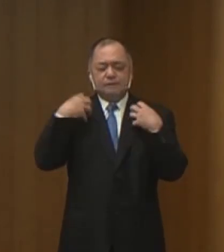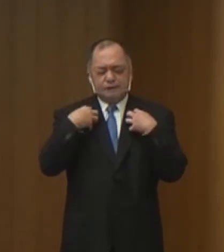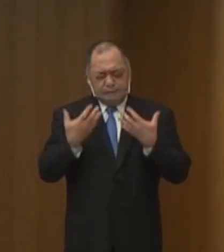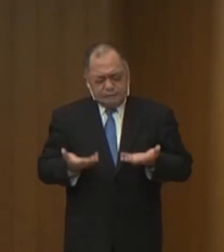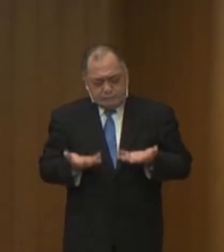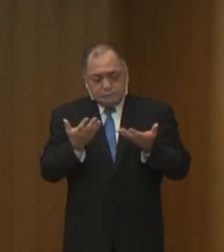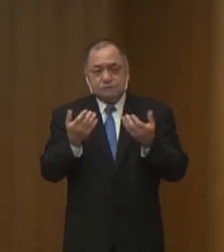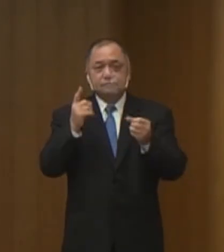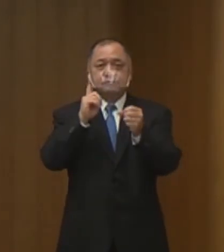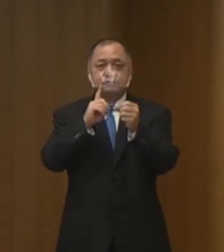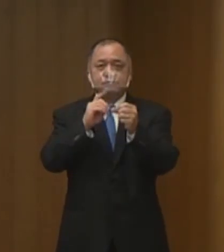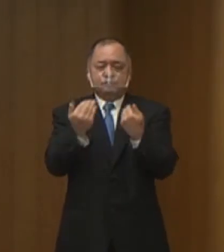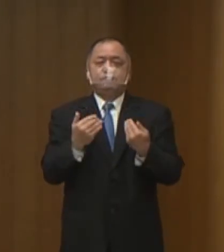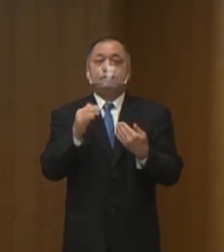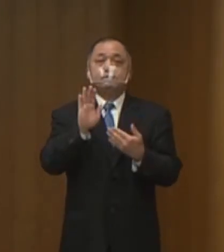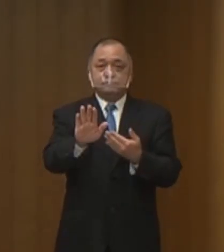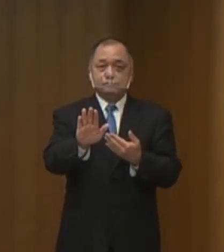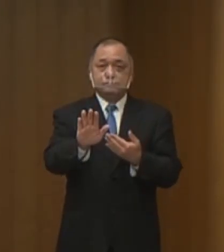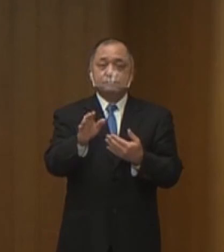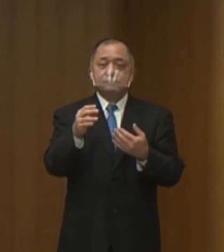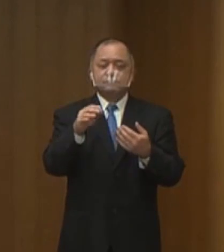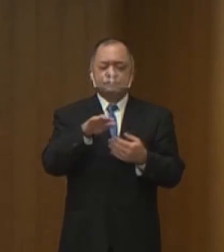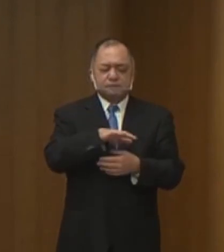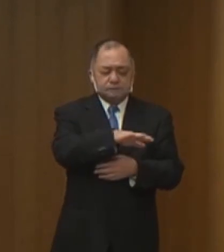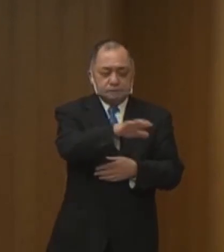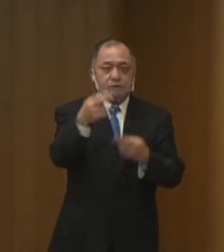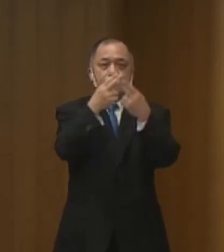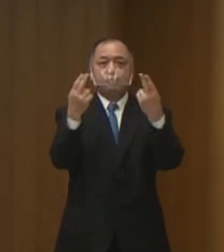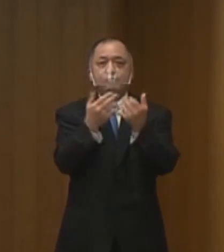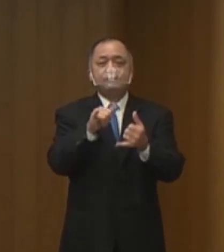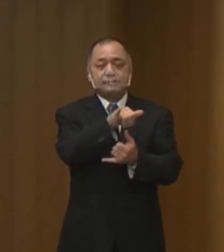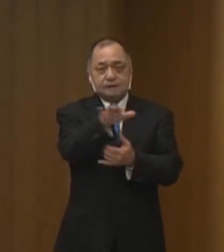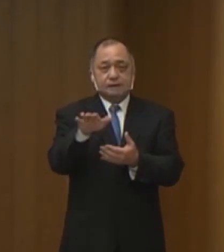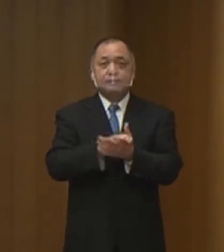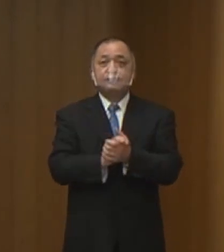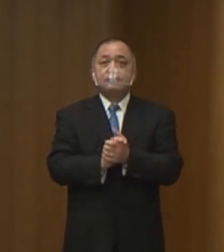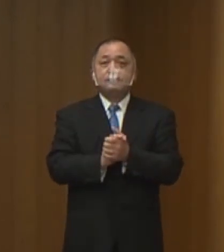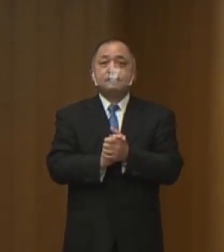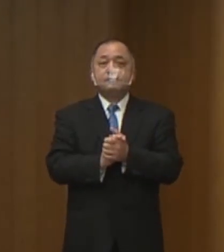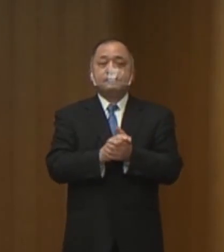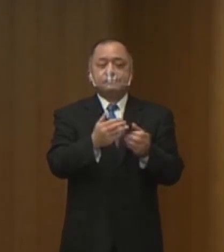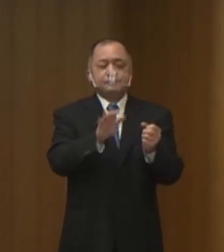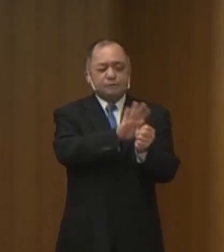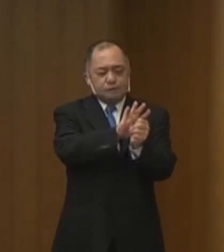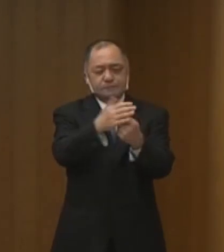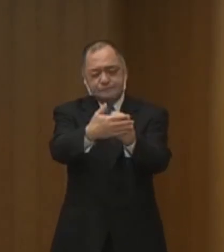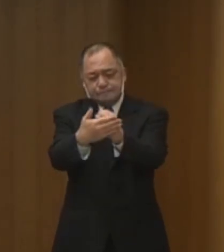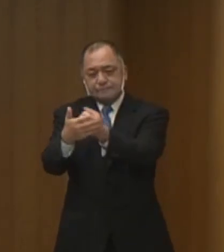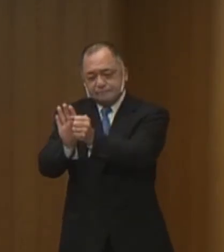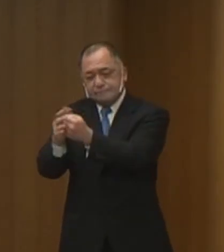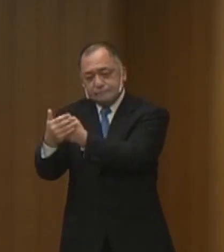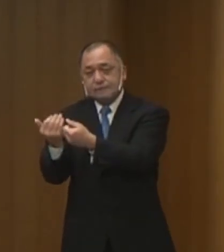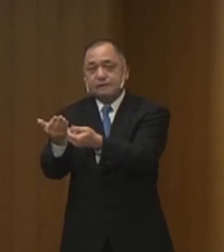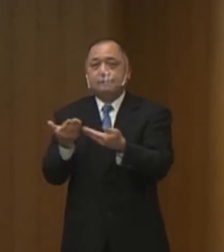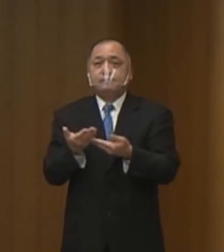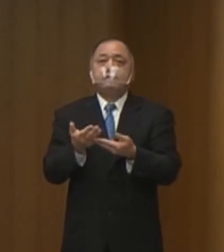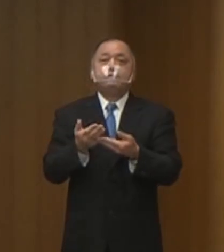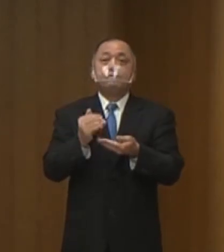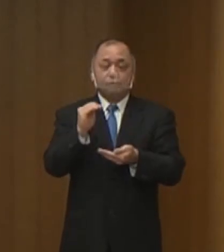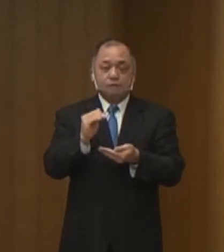ければなりません。すべての道民の皆さんが本当に懸命に協力をして取り組みを進めていただいてい